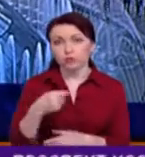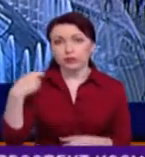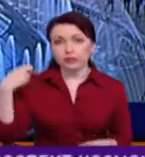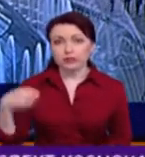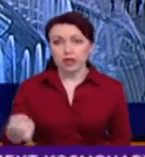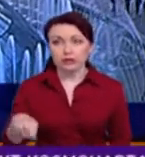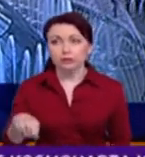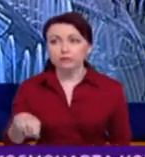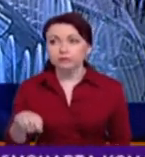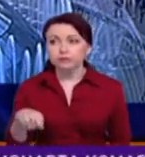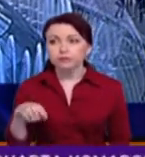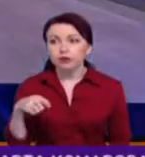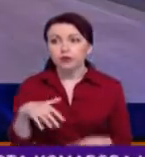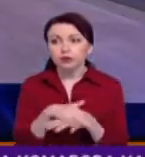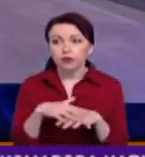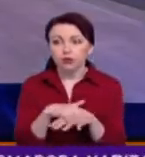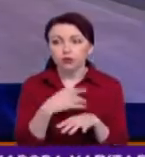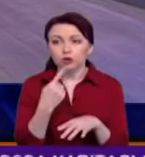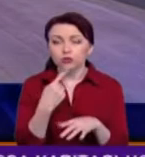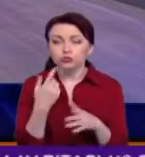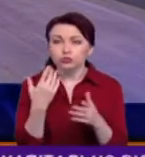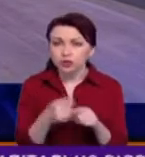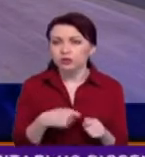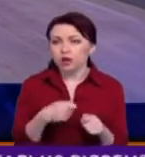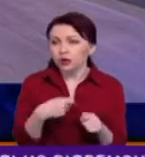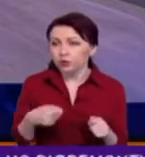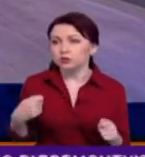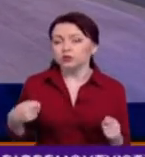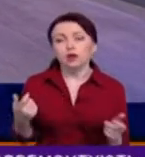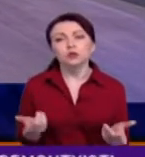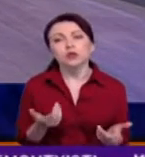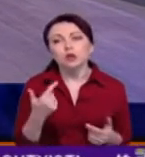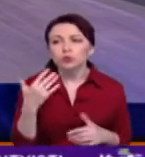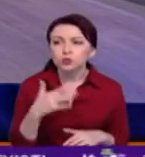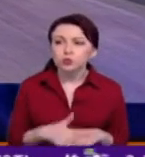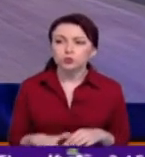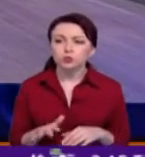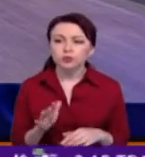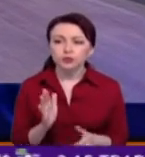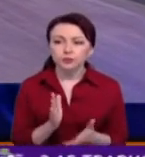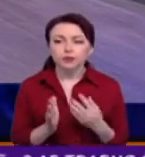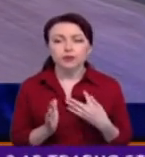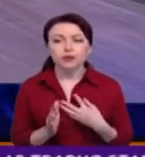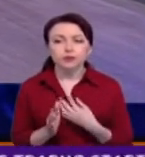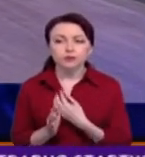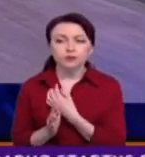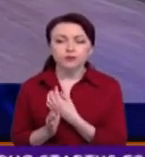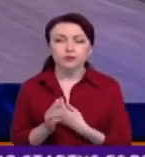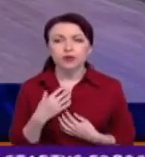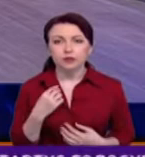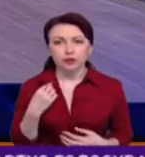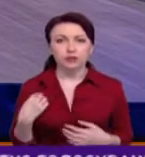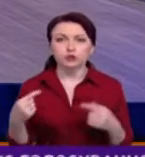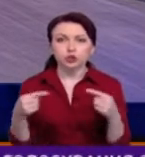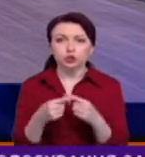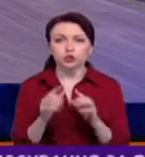Якби народ каже, що довго затягують, ну зрозуміло, що є нормоване чинне законодавство, є якісь терміни і так